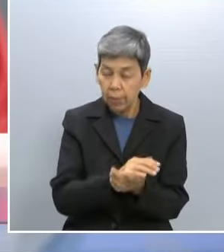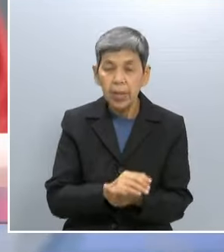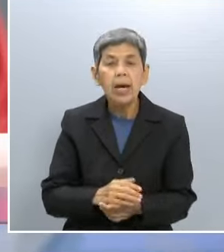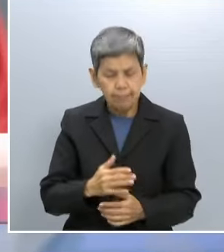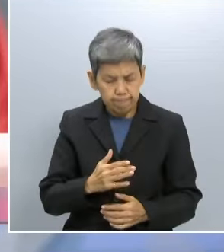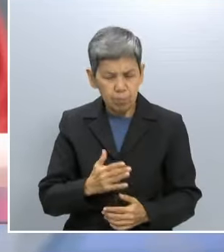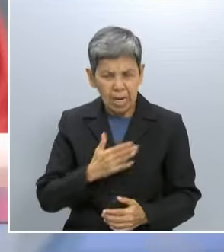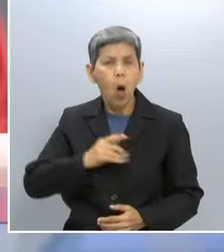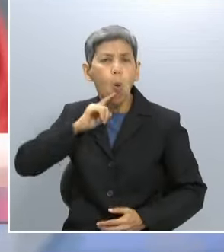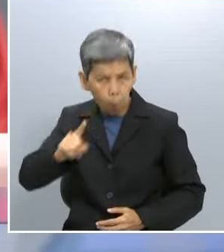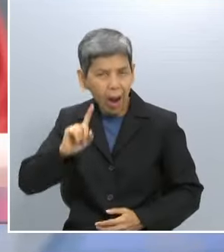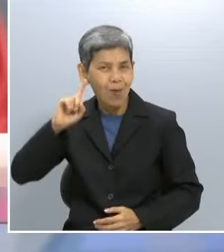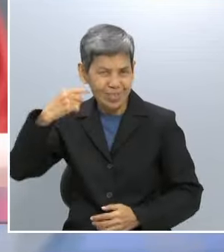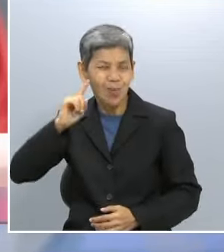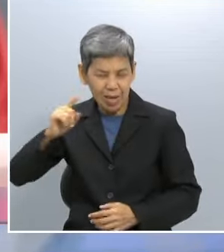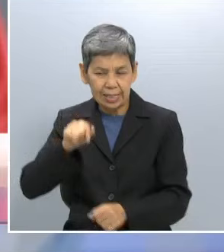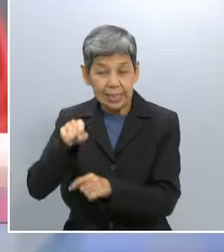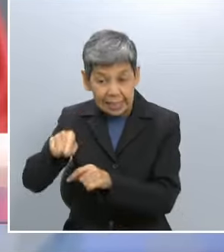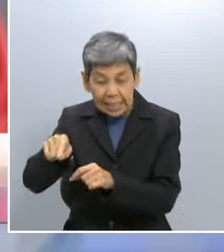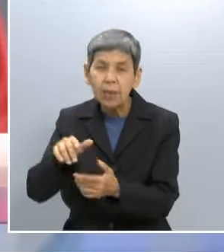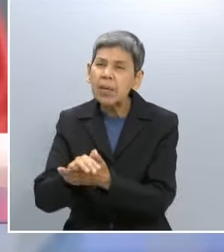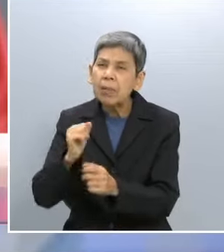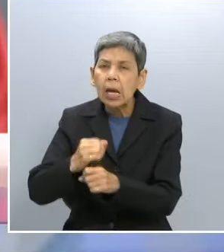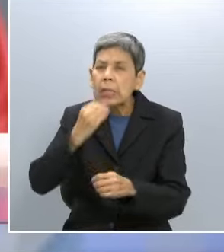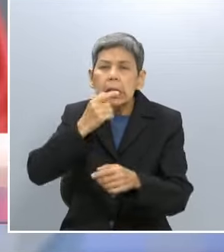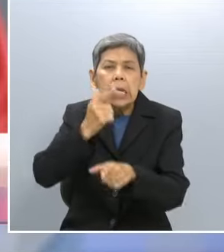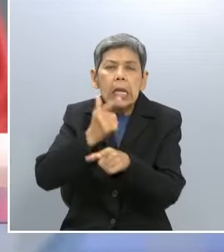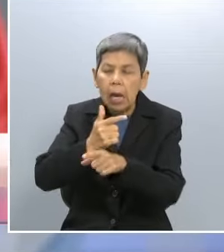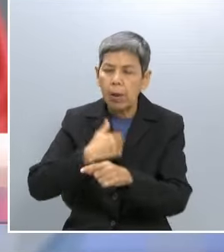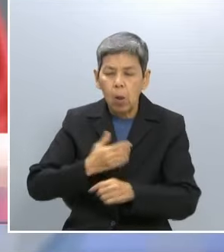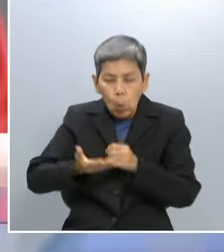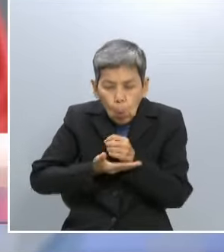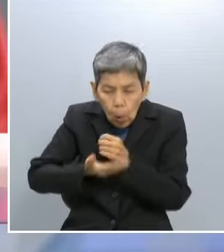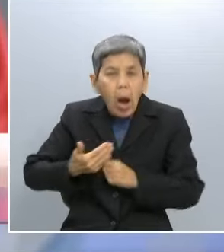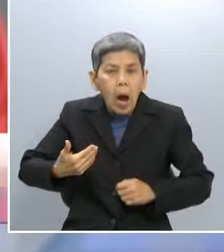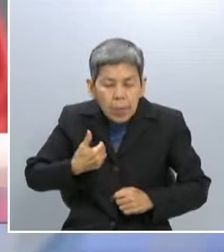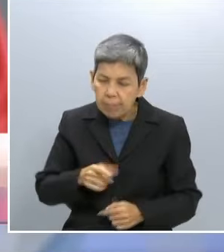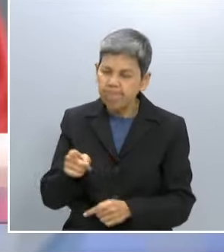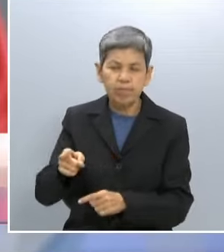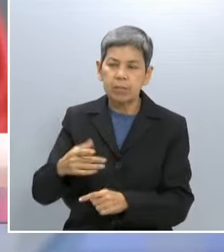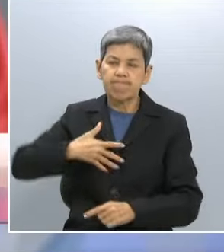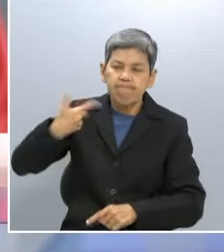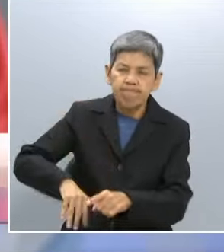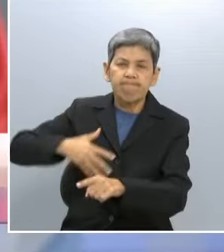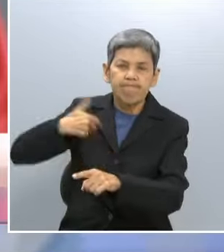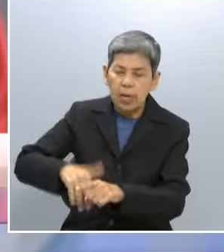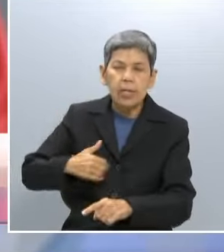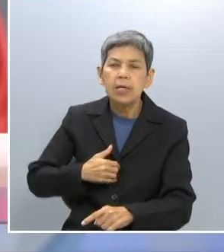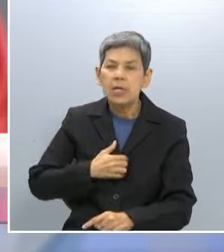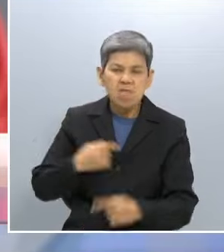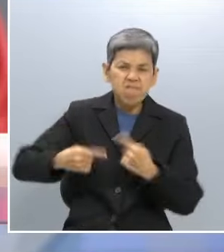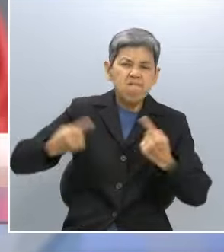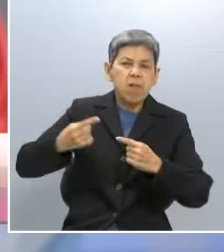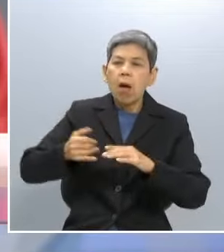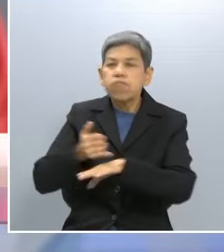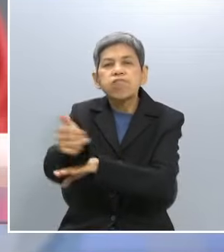ะด่านุ่นเรื่องที่นุ่นอ่ะแบบไปกินเลี้ยงเงี้ยแล้วมาเล่นยา นุ่นก็เลยไม่พอใจนุ่นก็เลยเถียงเดินล